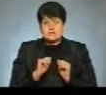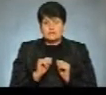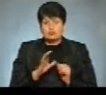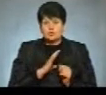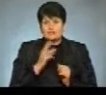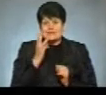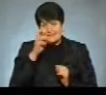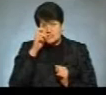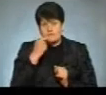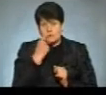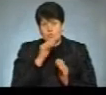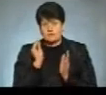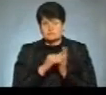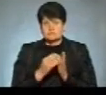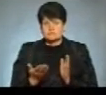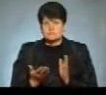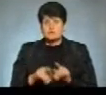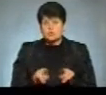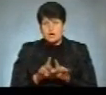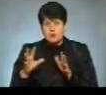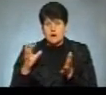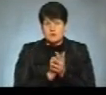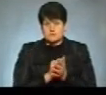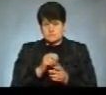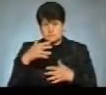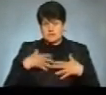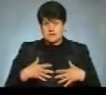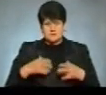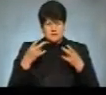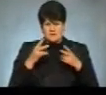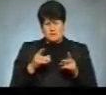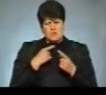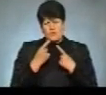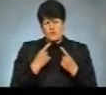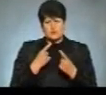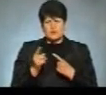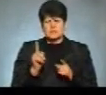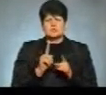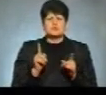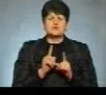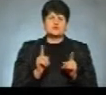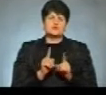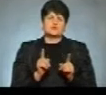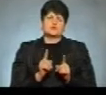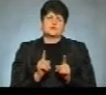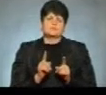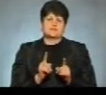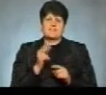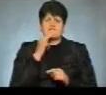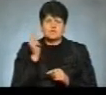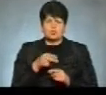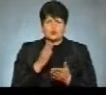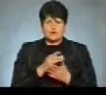було 3 державних мови. І вони все одно окупували Крим. Так що не треба говорити, що тут виною